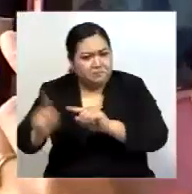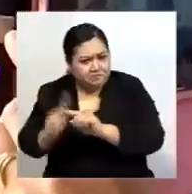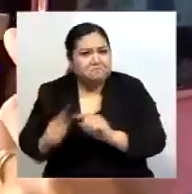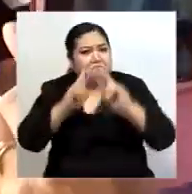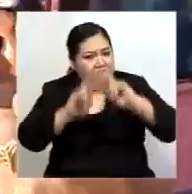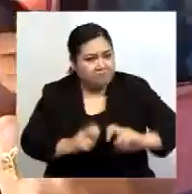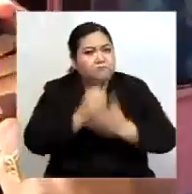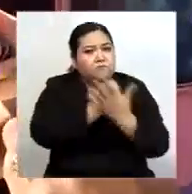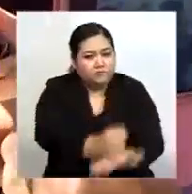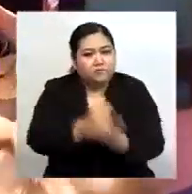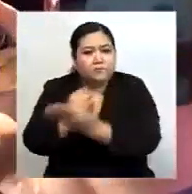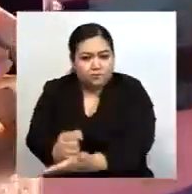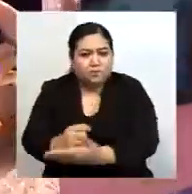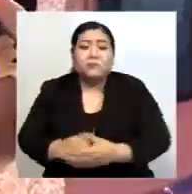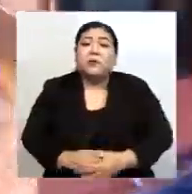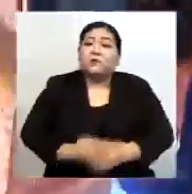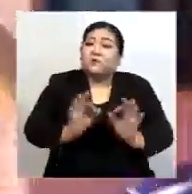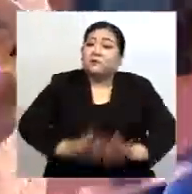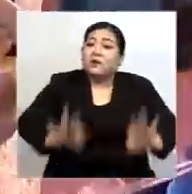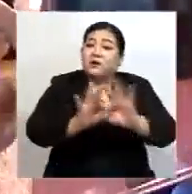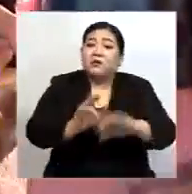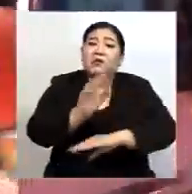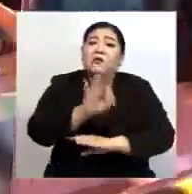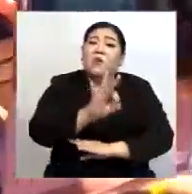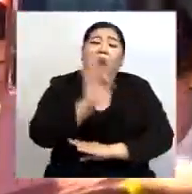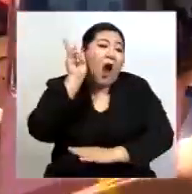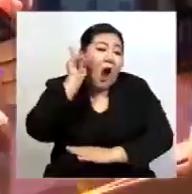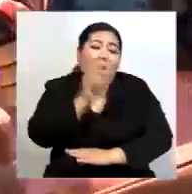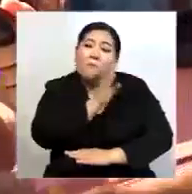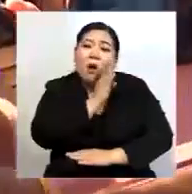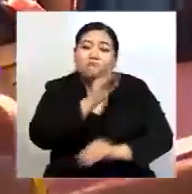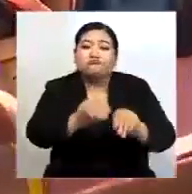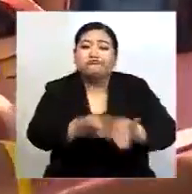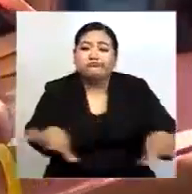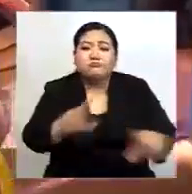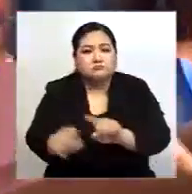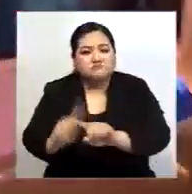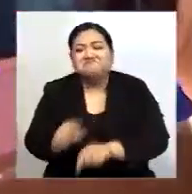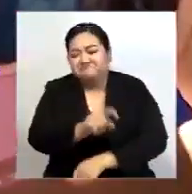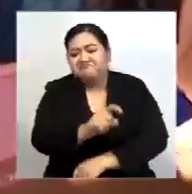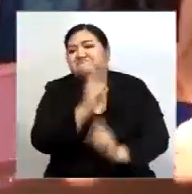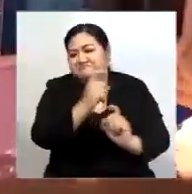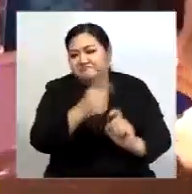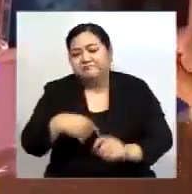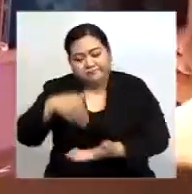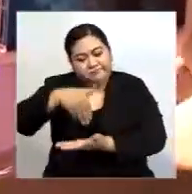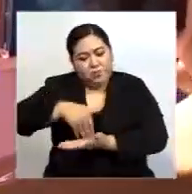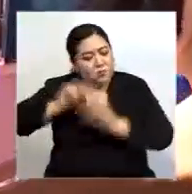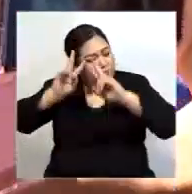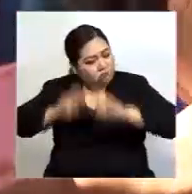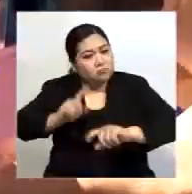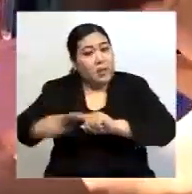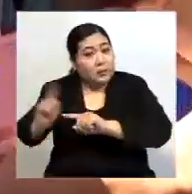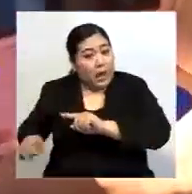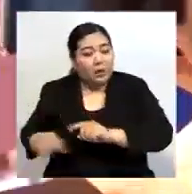ยเฉพาะสิ่งที่น่ากลัวกว่าไวรัสก็คือไวรัลจากเฟกนิวส์เนี่ยนะฮะยืนยันครับว่าการทำงานของศูนย์นี้จะไม่ทับซ้